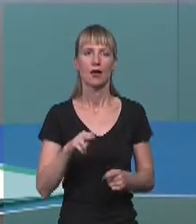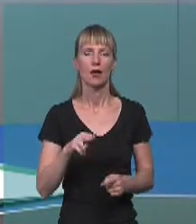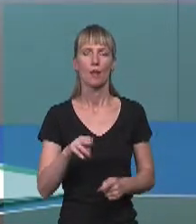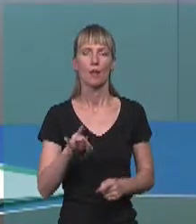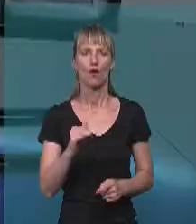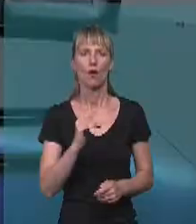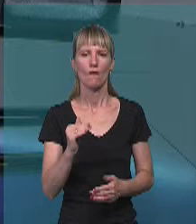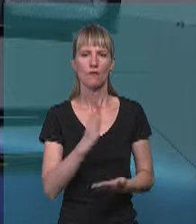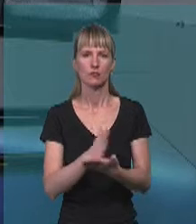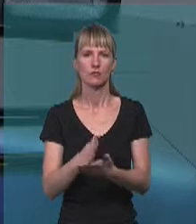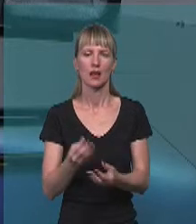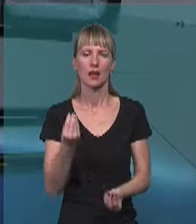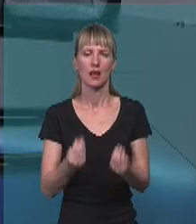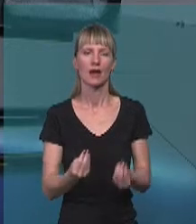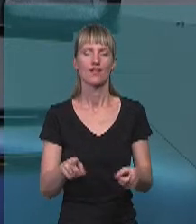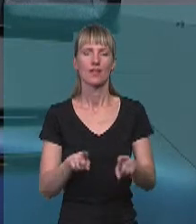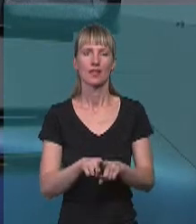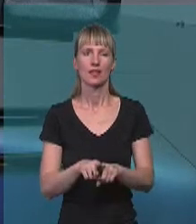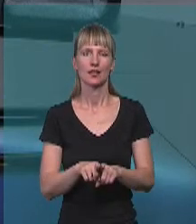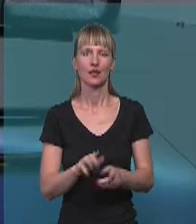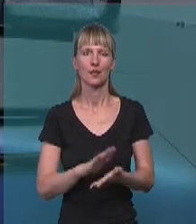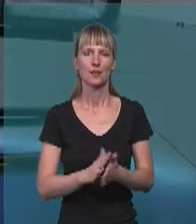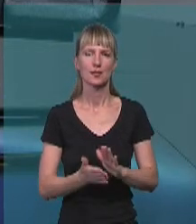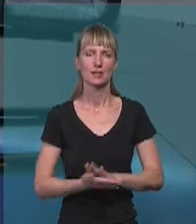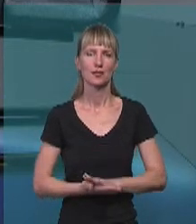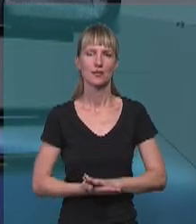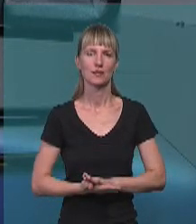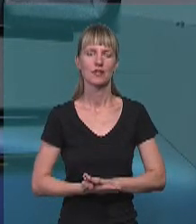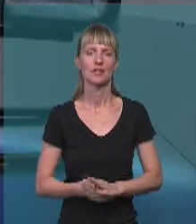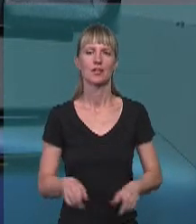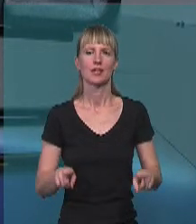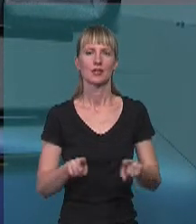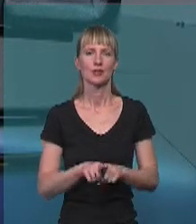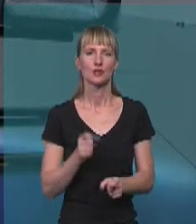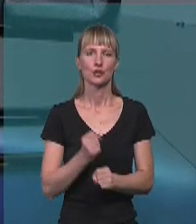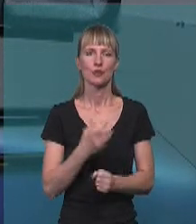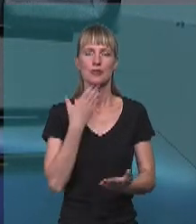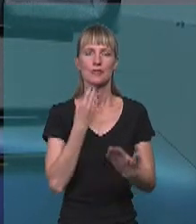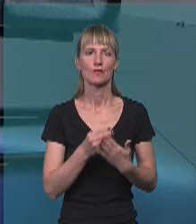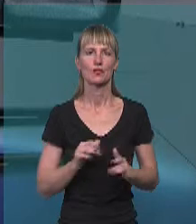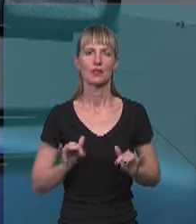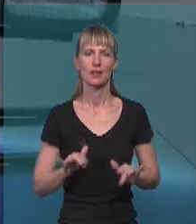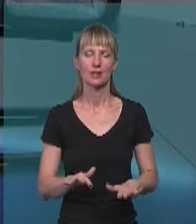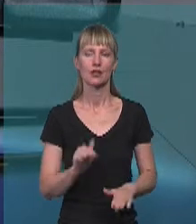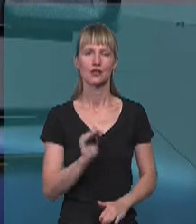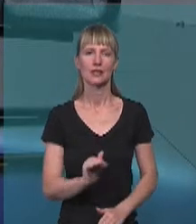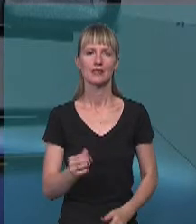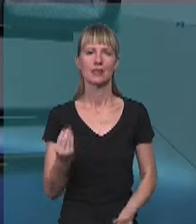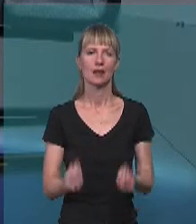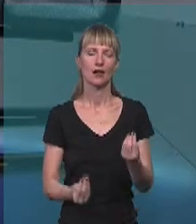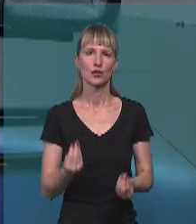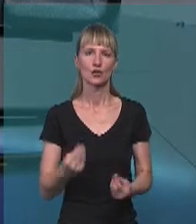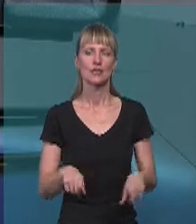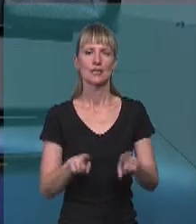все це от так, в такій невимушеній обстановці теж робить своє діло. Тобто діти,